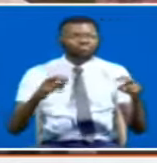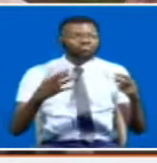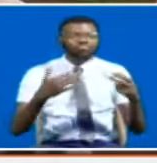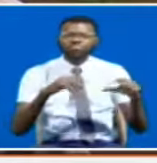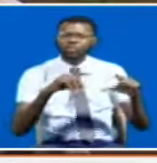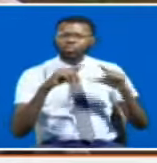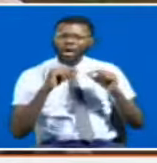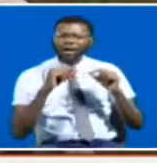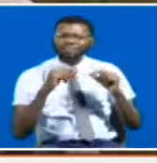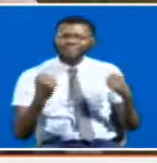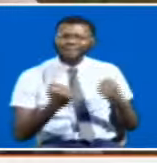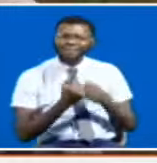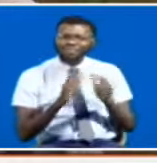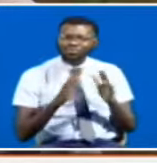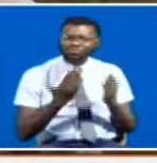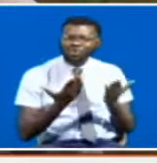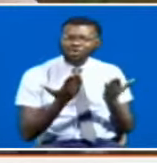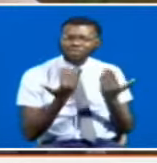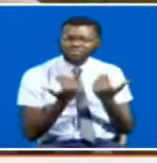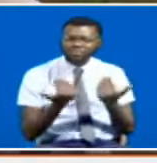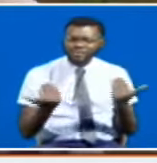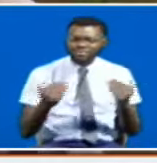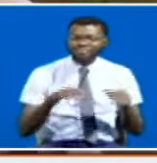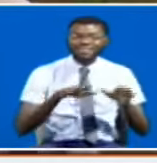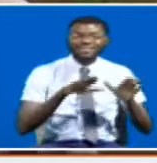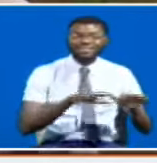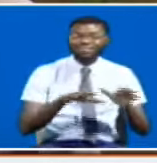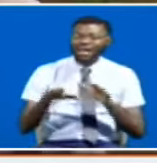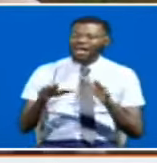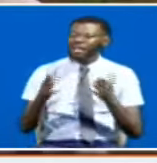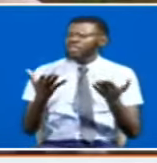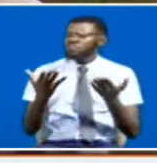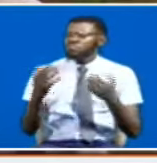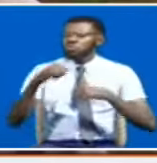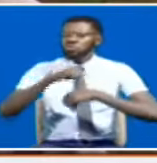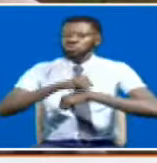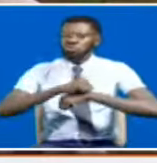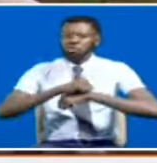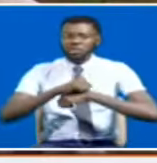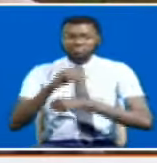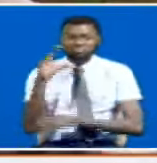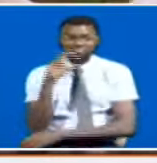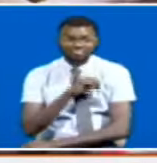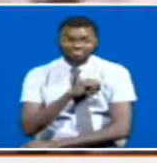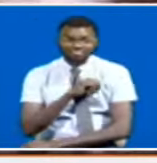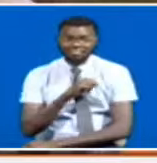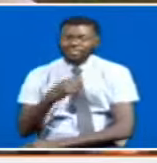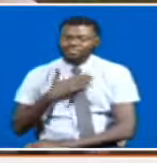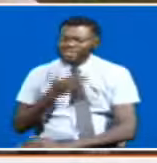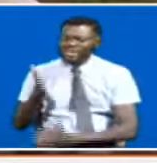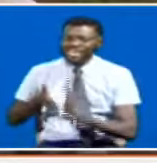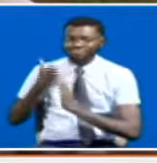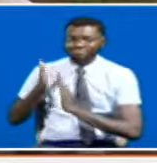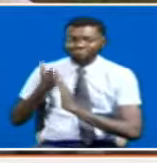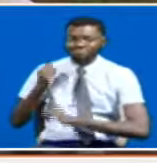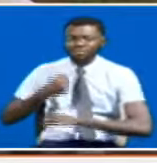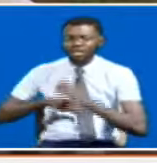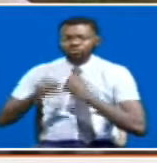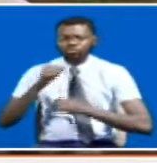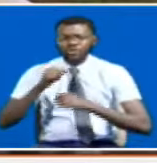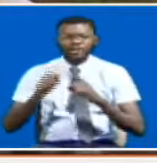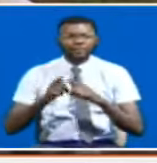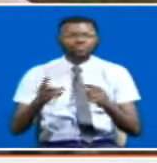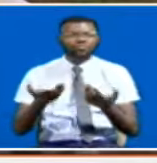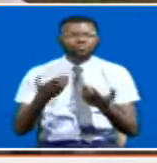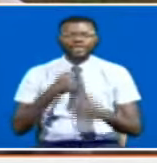watoto wetu watateseka na watakosa kusoma. Tunaomba sana muharakishe na tunaomba pole sana kwa